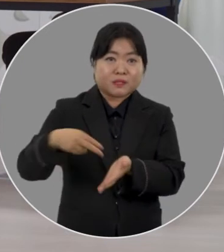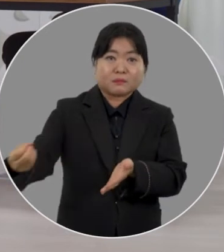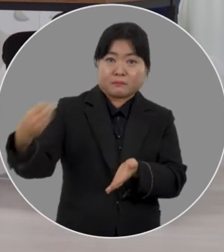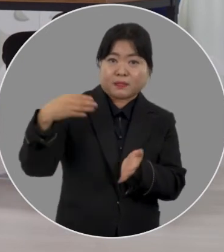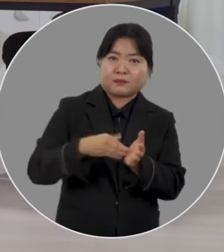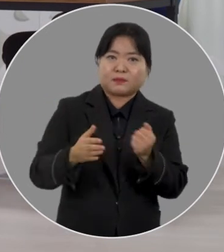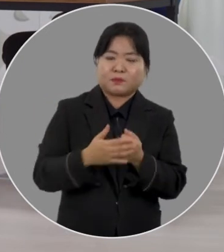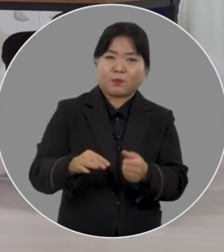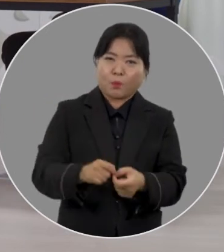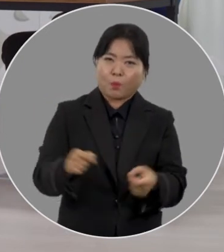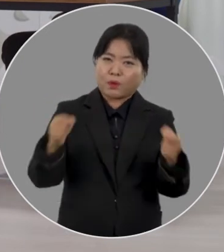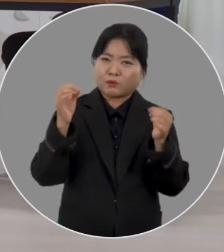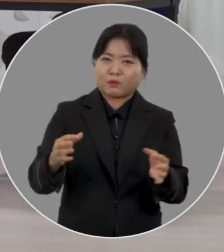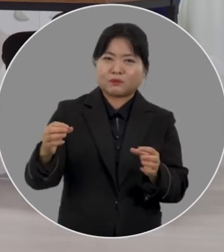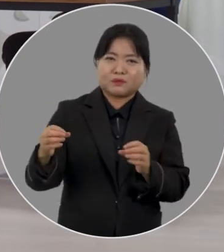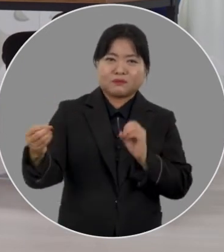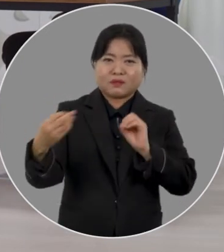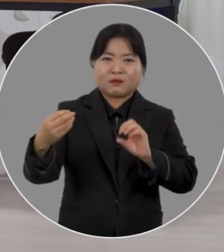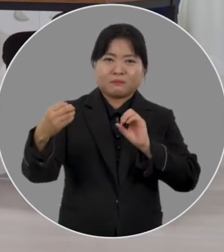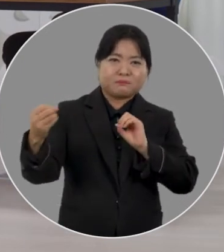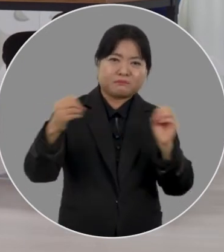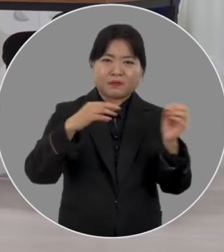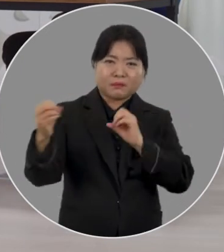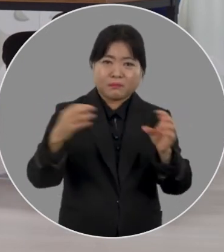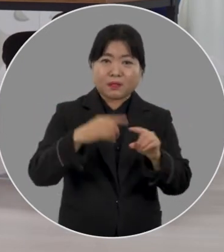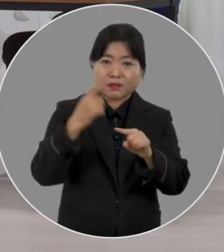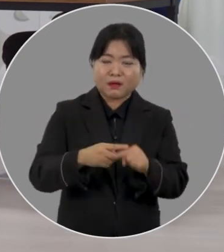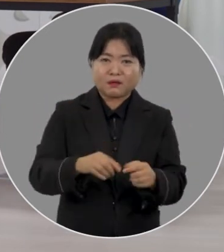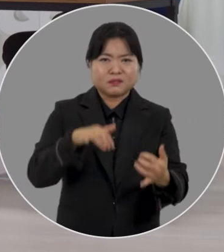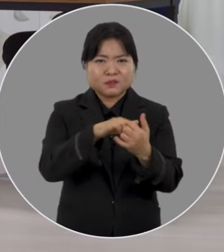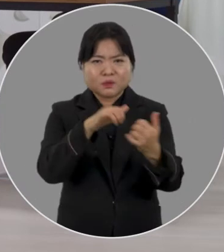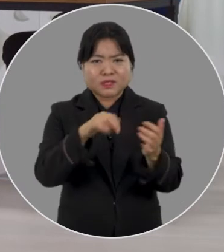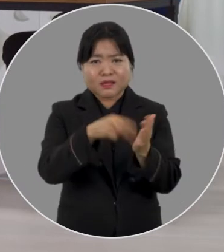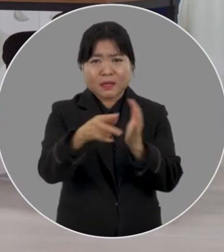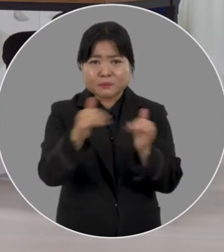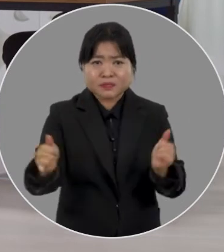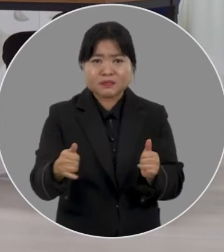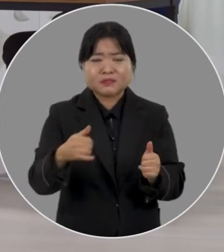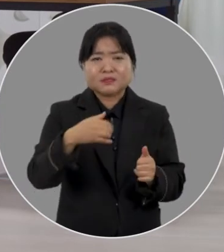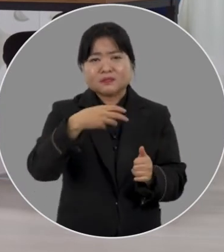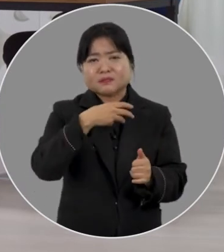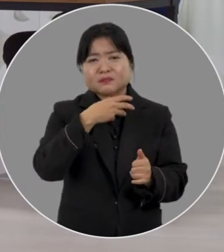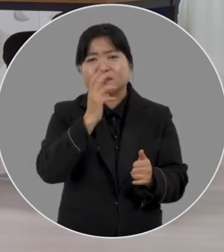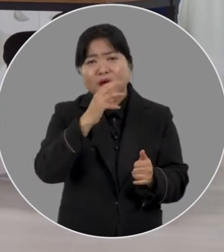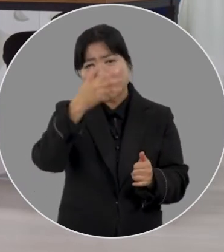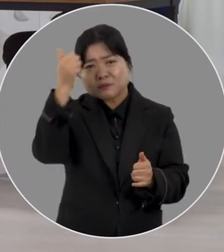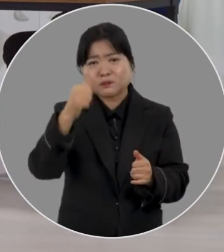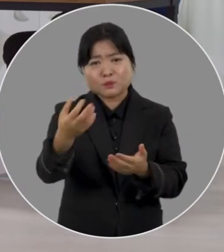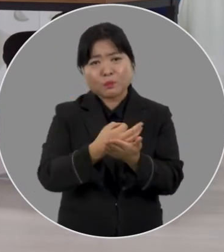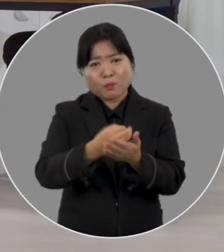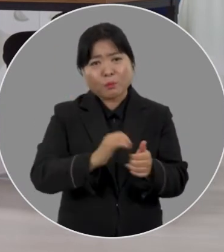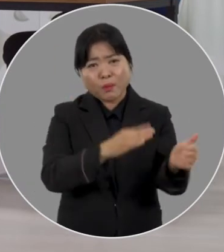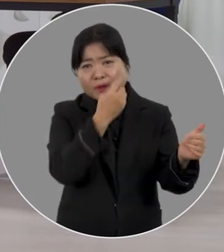오랫동안 대담을 하다가 전쟁 난민이란 것은 그 나이 든 아버지를 돈벌러 보냅니까?